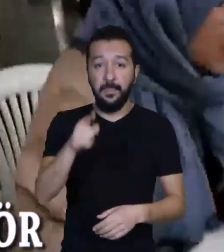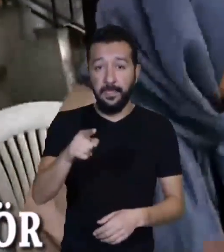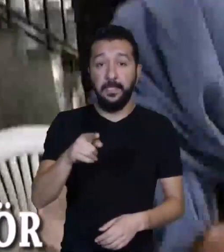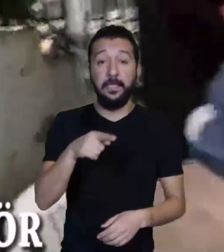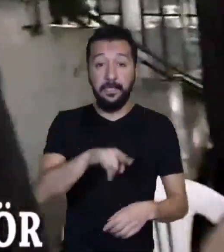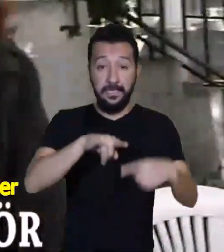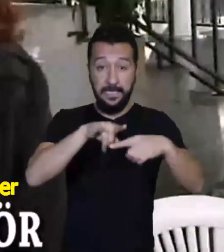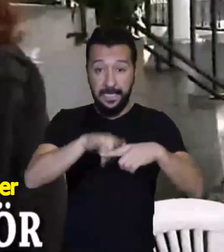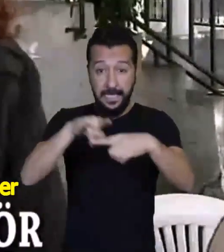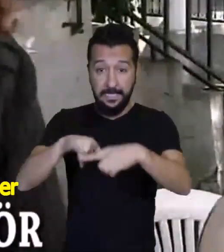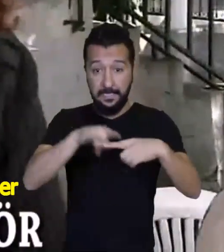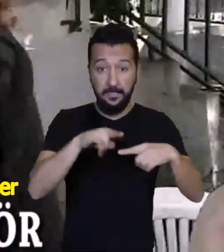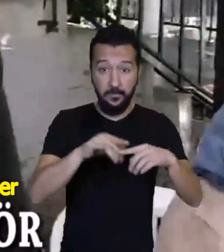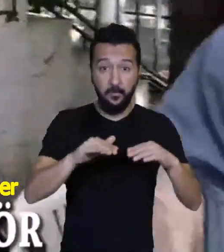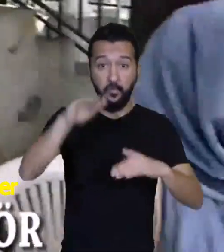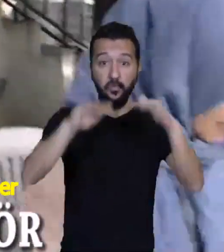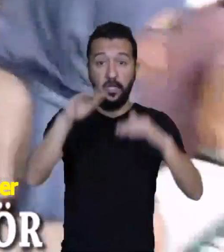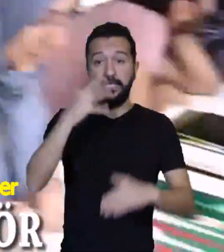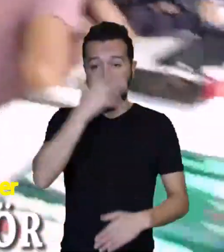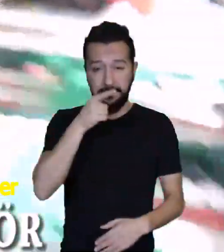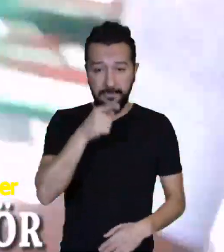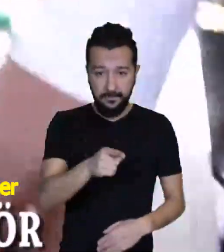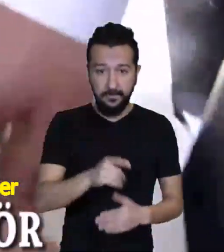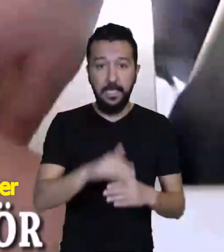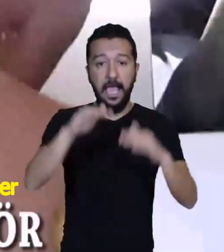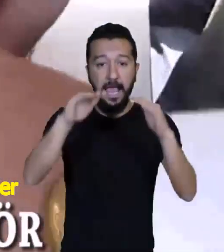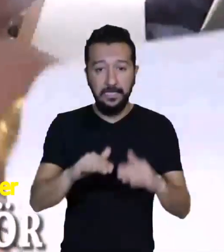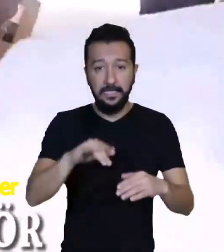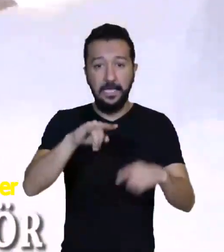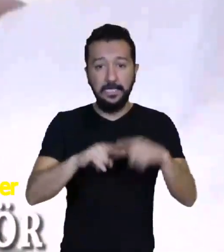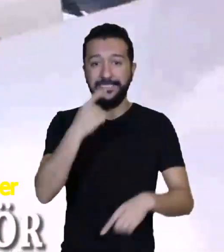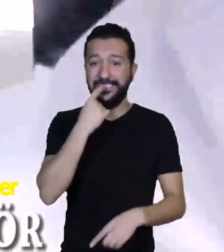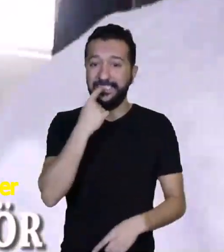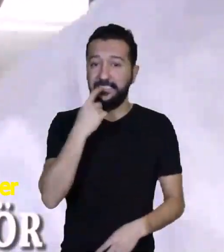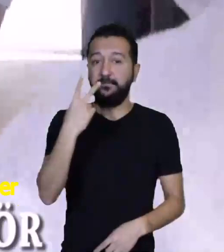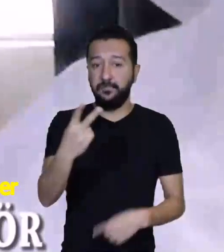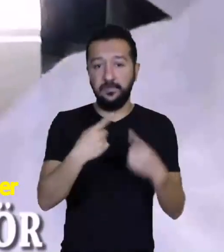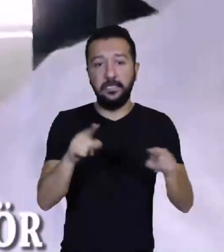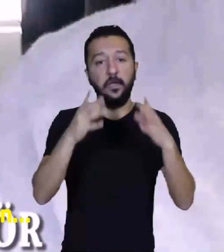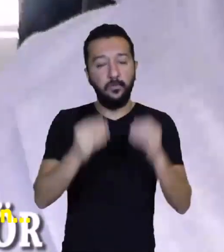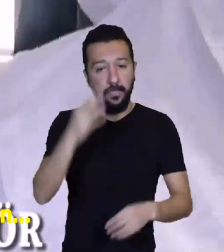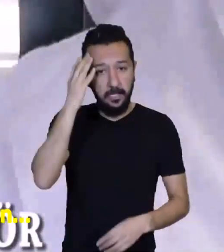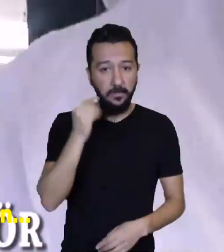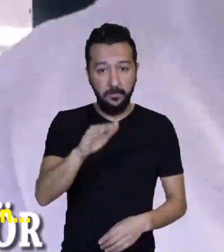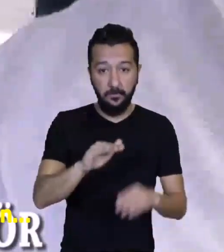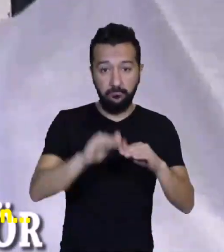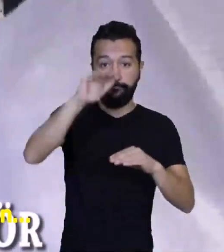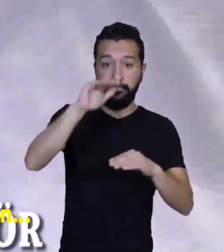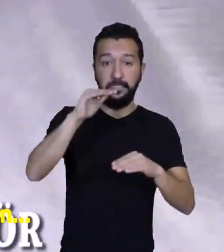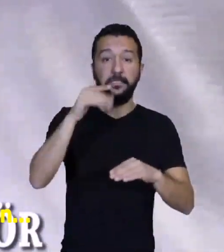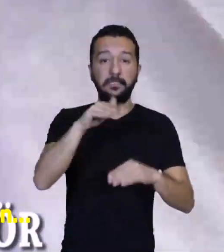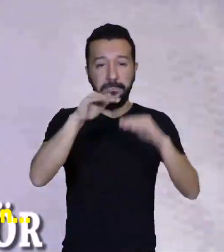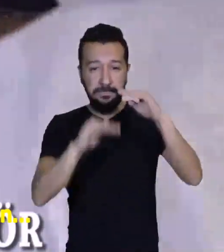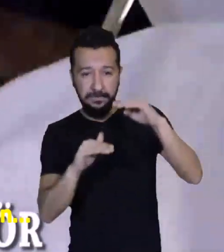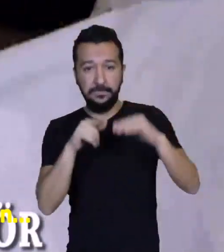Kareleri de yine yüksek kareler siyah, alçak kareler ise beyaz diye ayırabiliyoruz. Yüksek kare.